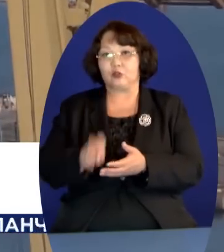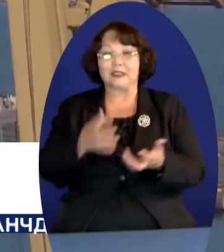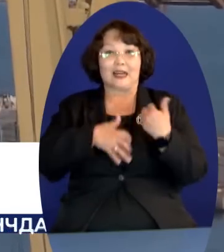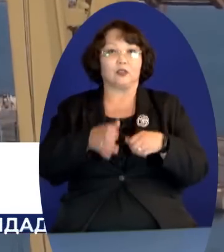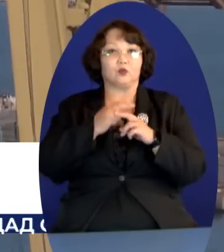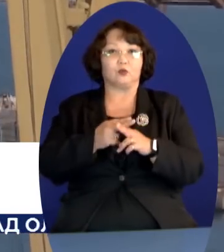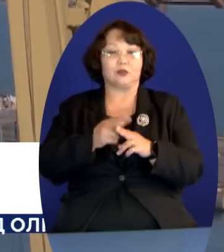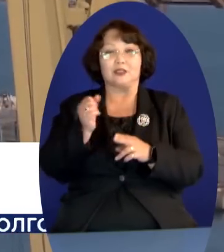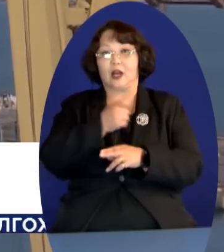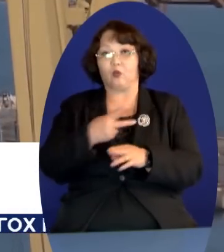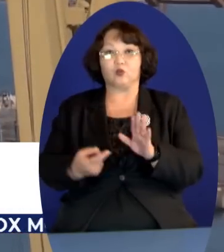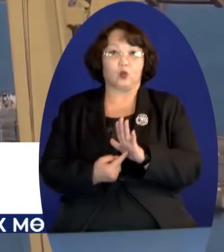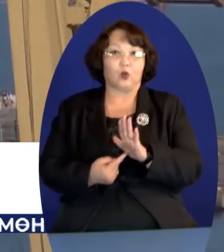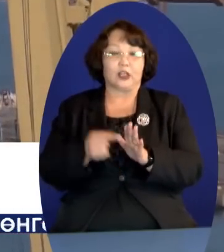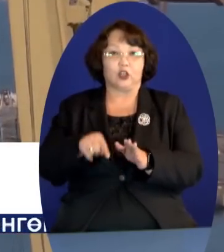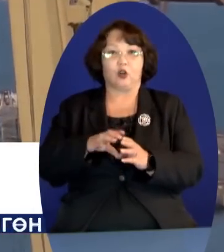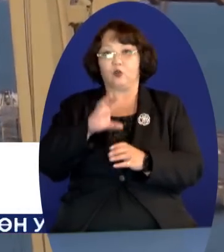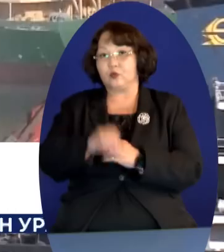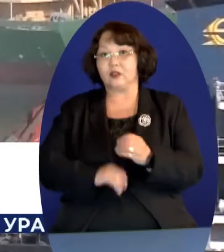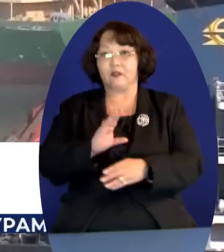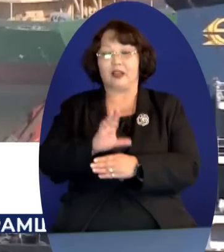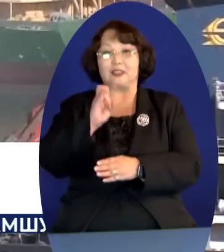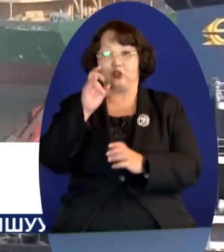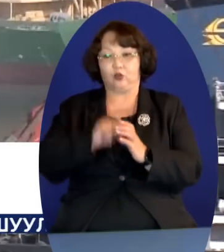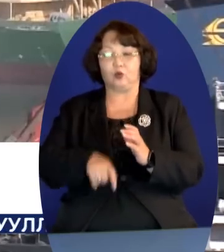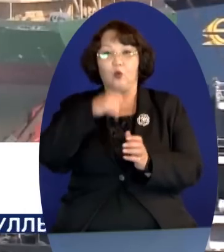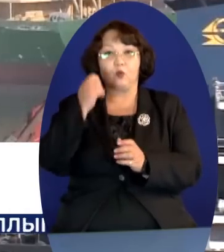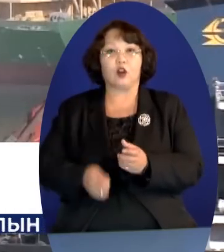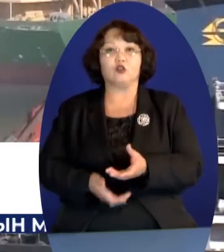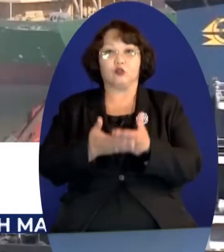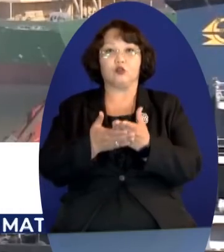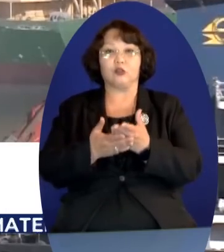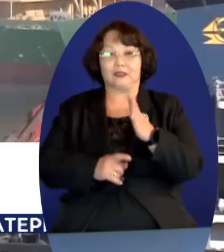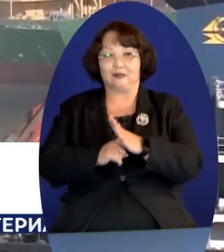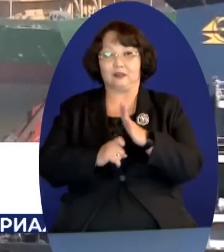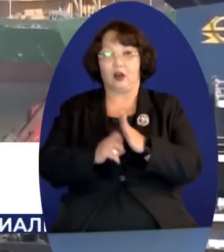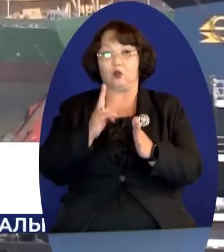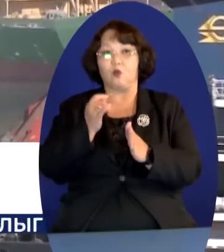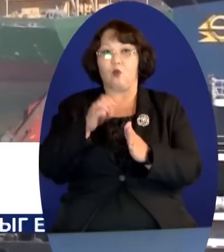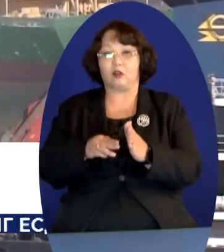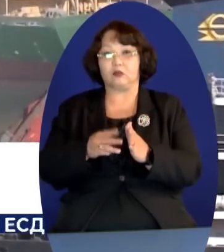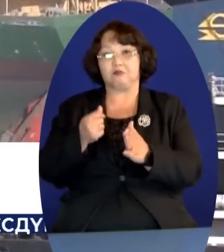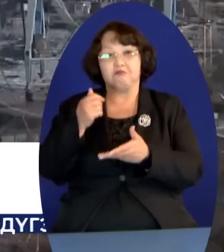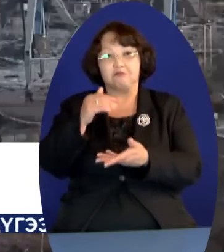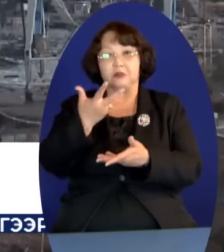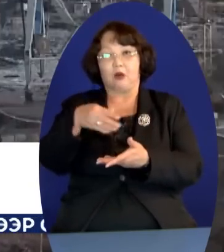яаралтай тусламжийн санхүүжилт бөгөөд энэ нь олон улсын валютын сандах Украинд олгох квотын 50%-тай тэнцэж байгаа юм байна.